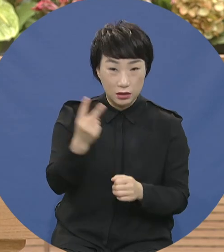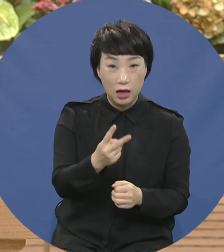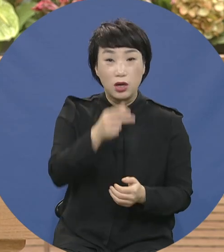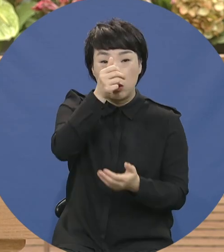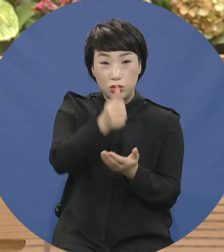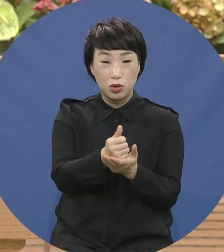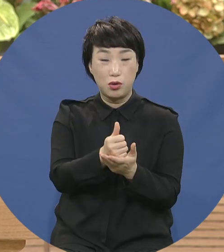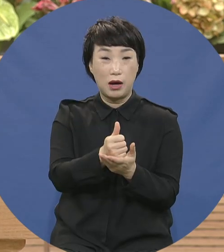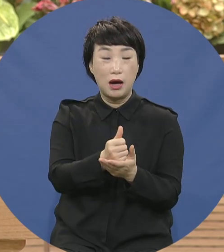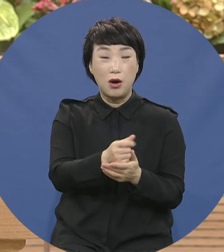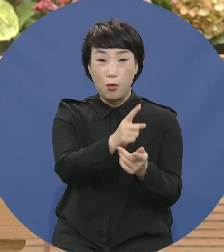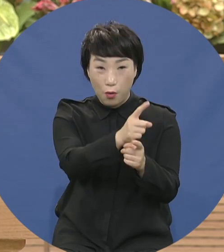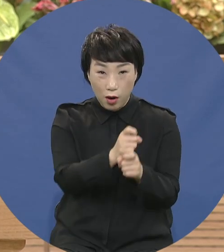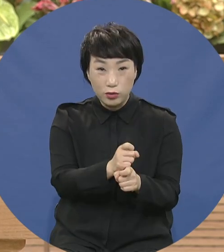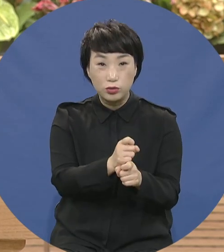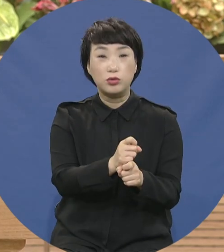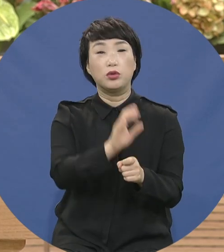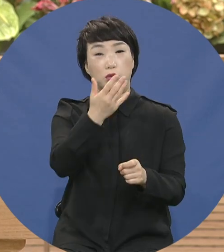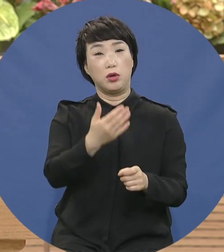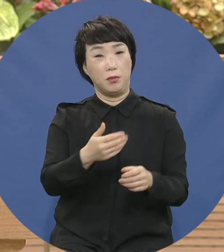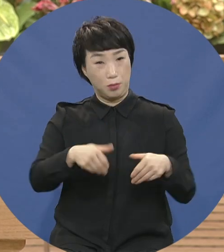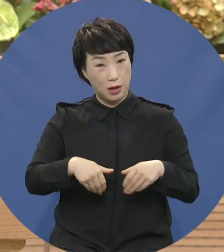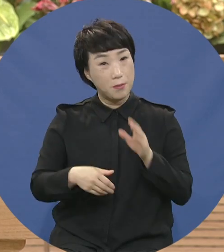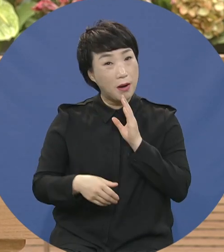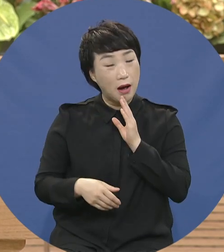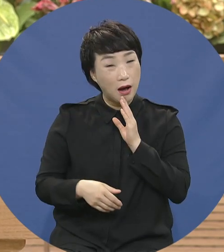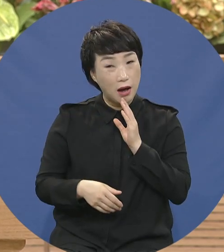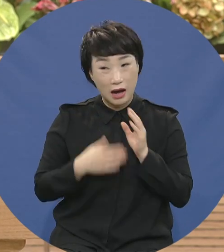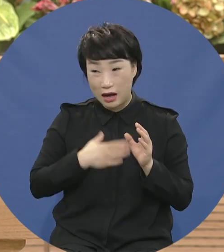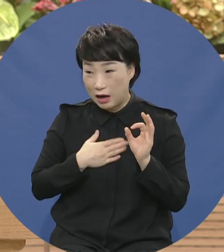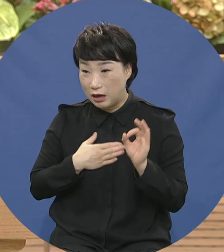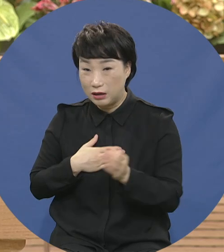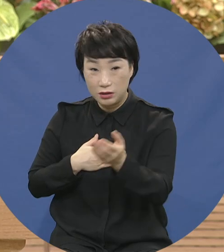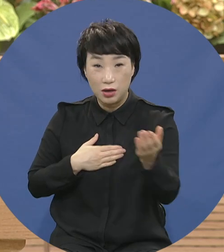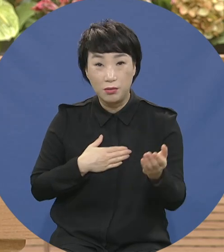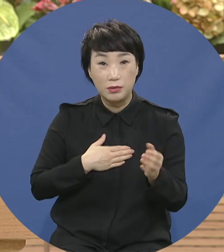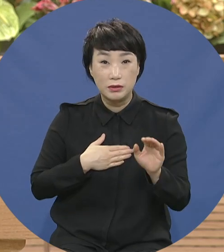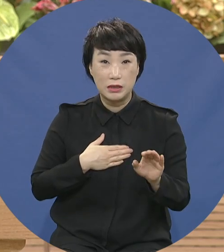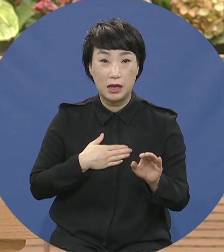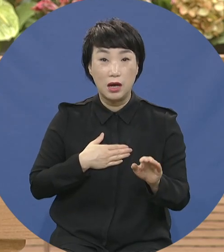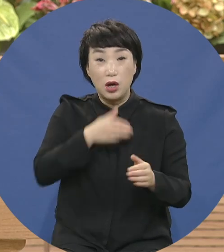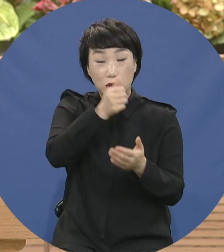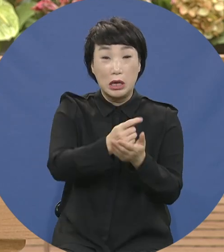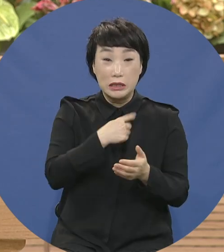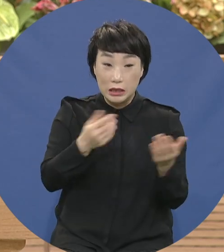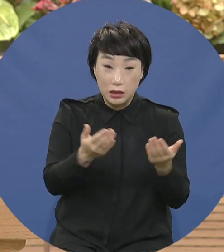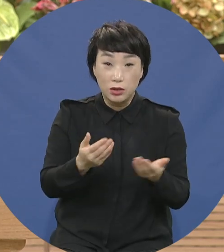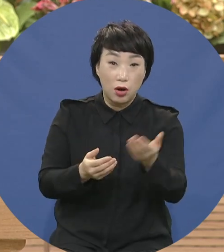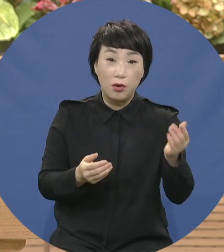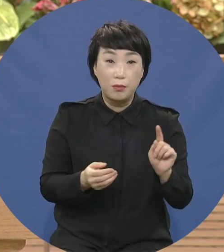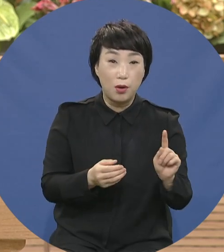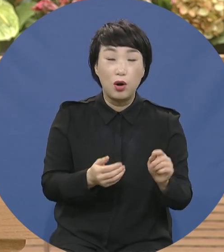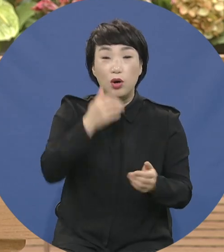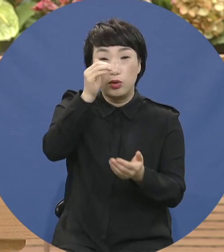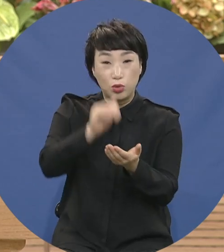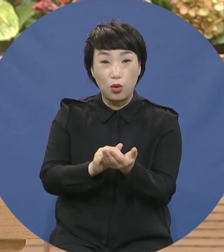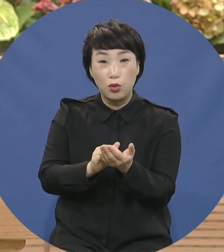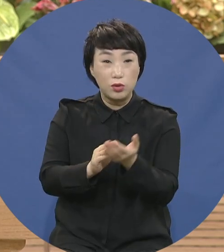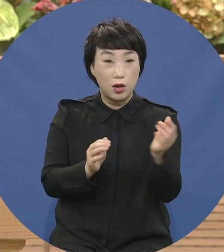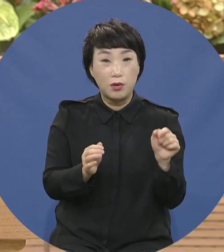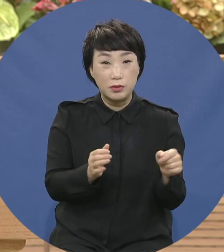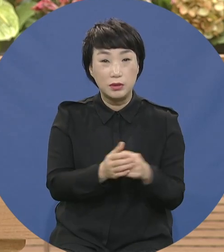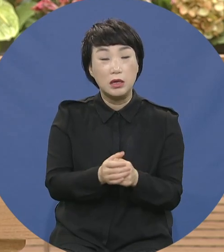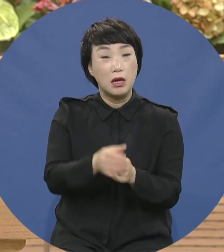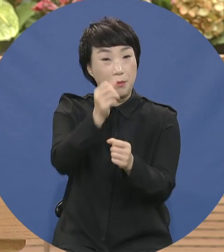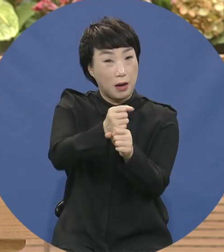다시는 죄와 원수돼야 돼. 무슨 말인지 알아? 죄 짓는 것들은 돌멩이로라도